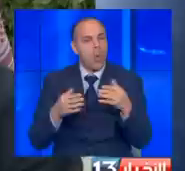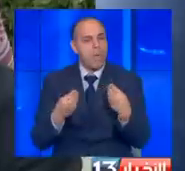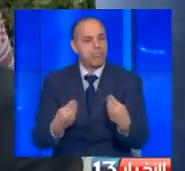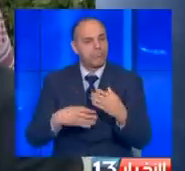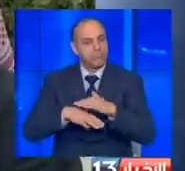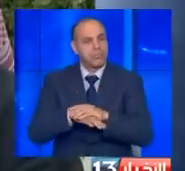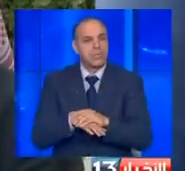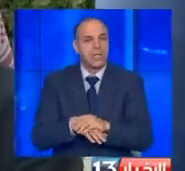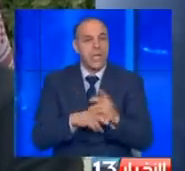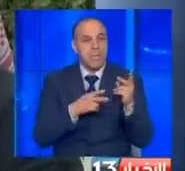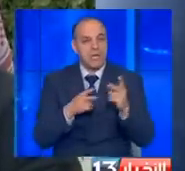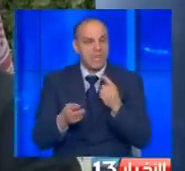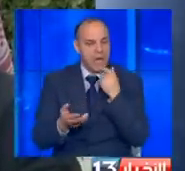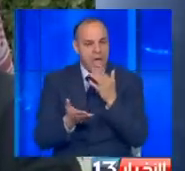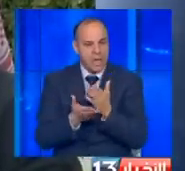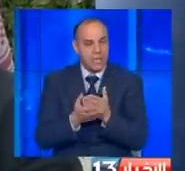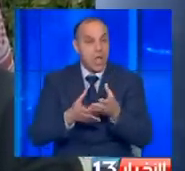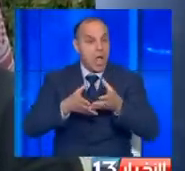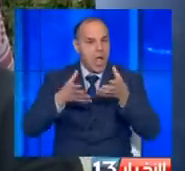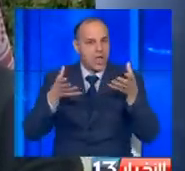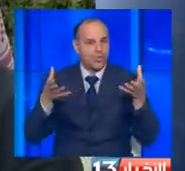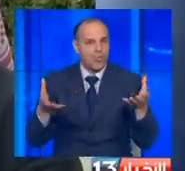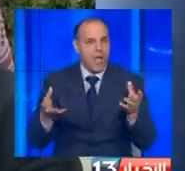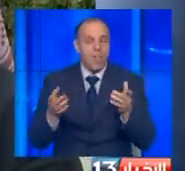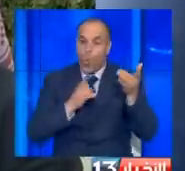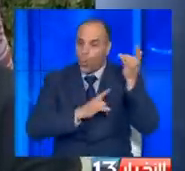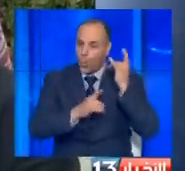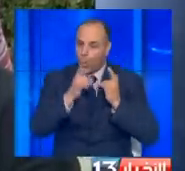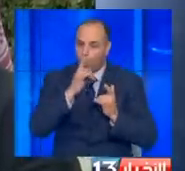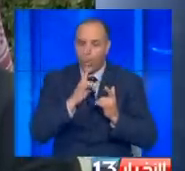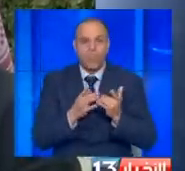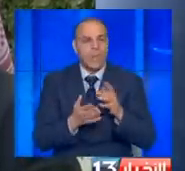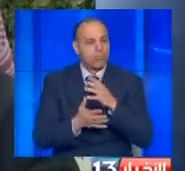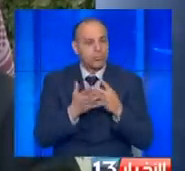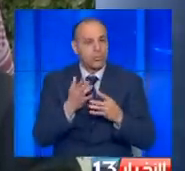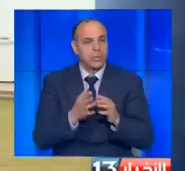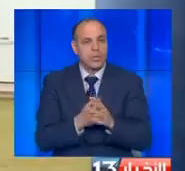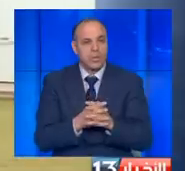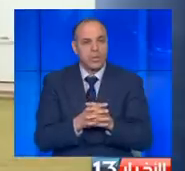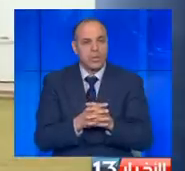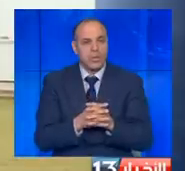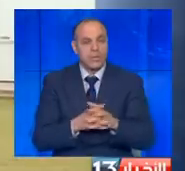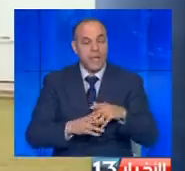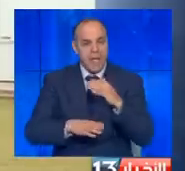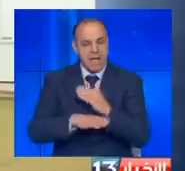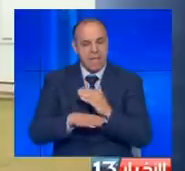تفاجات حقيقه بحجم هذا اه التراث وال مخزون الشعبي اللي موجود في